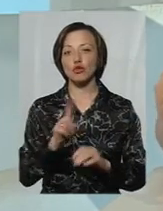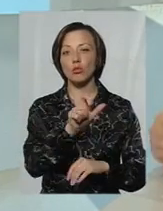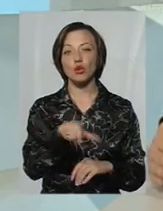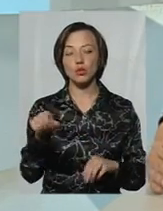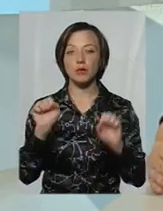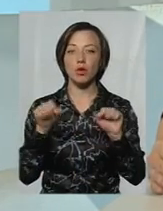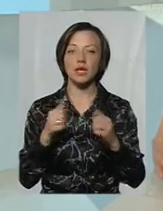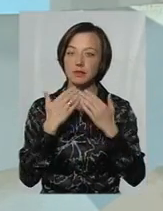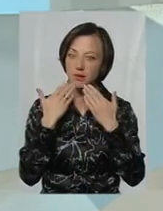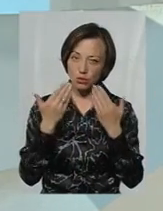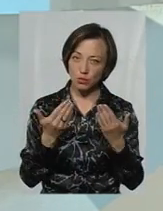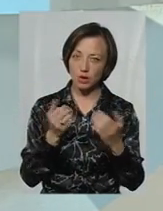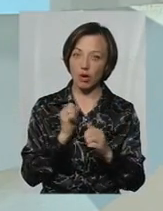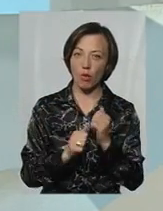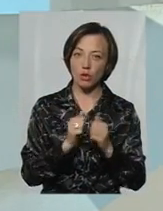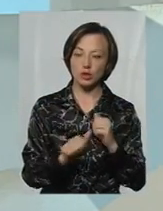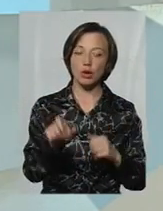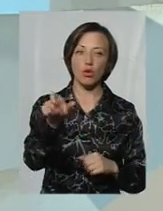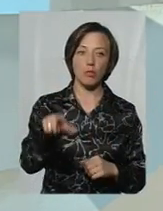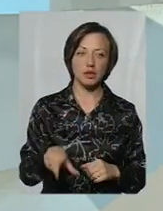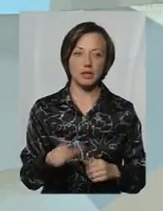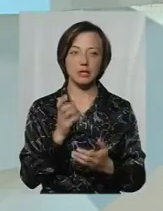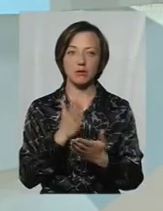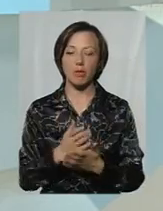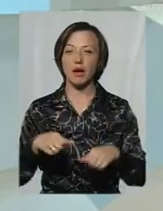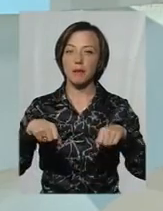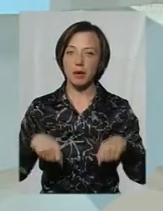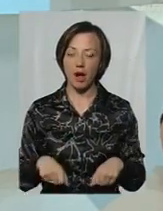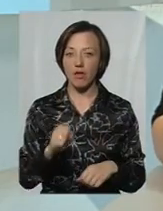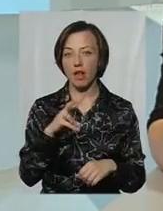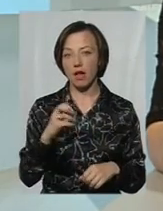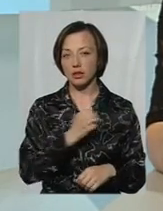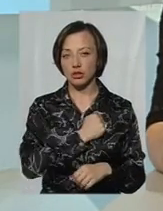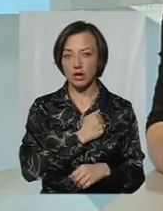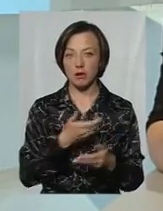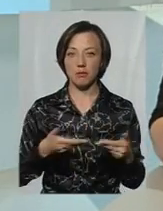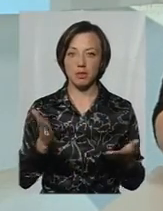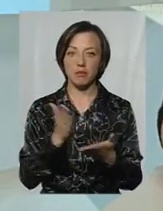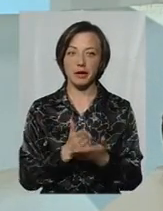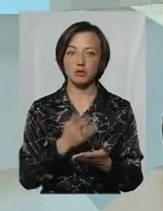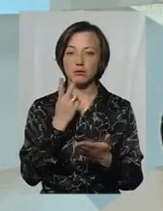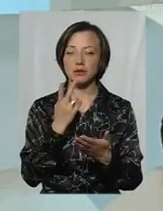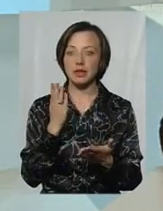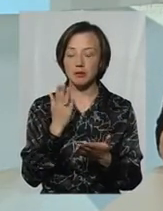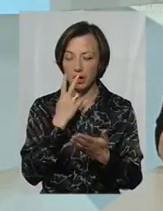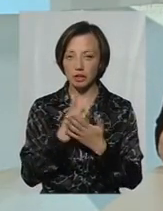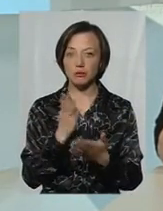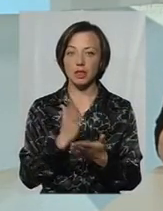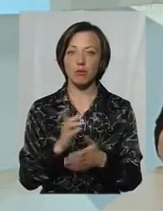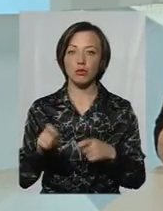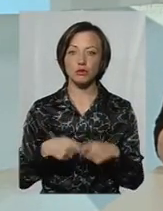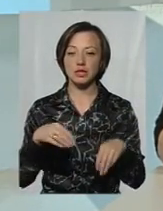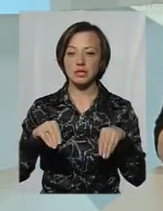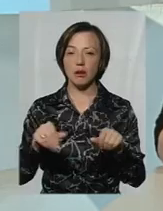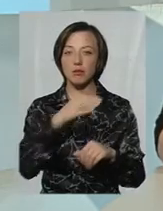могли звернутися, тому що кожен громадянин має право. Але, на жаль, ми бачимо, що є порушення. На жаль, землю